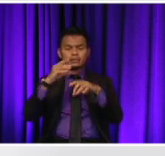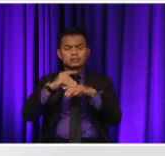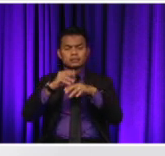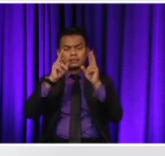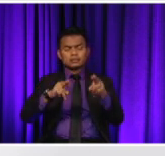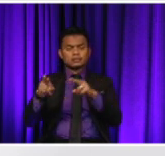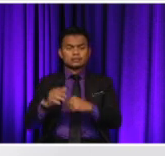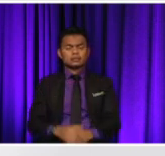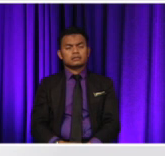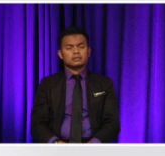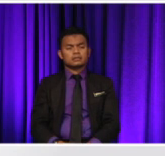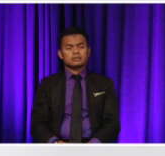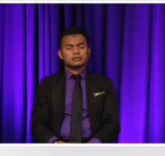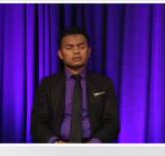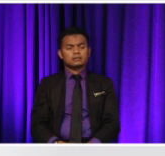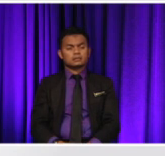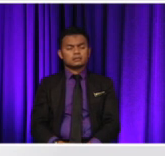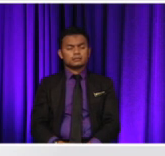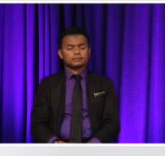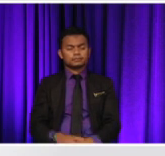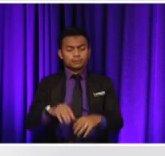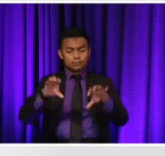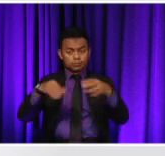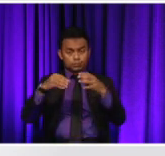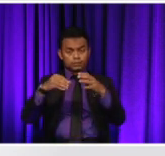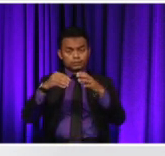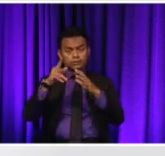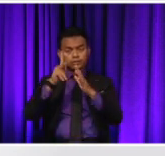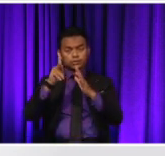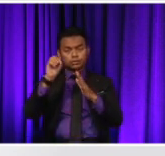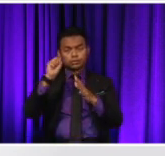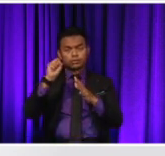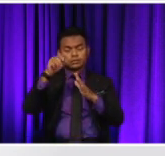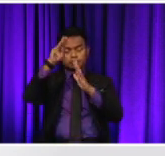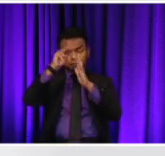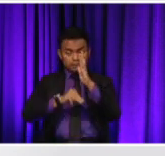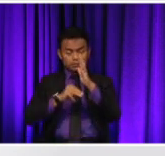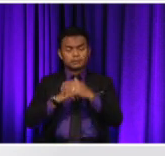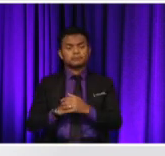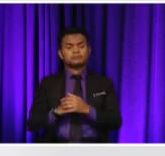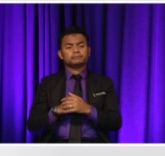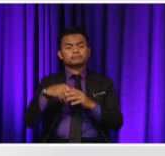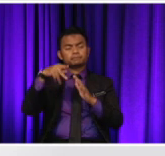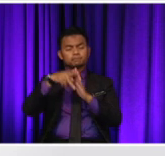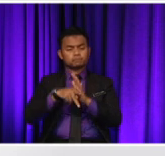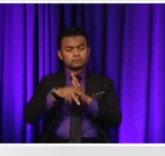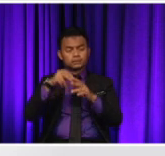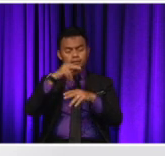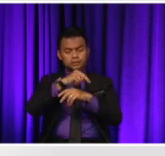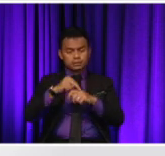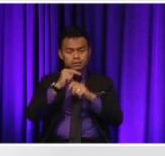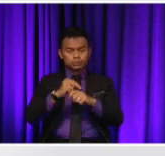dengan cara terbaik dengan kos minimum mengikuti tempo yang lebih singkat penentuan tahap dapat dihukum melalui